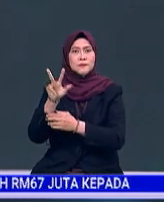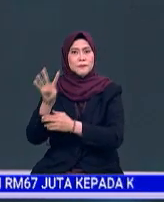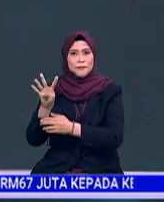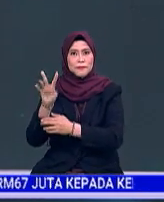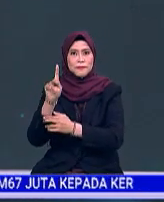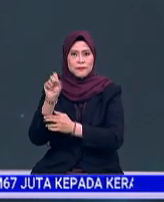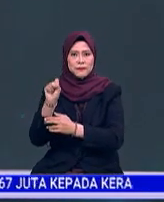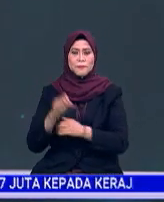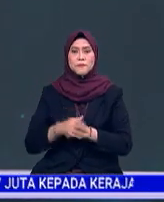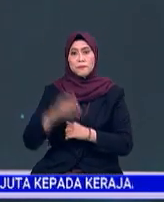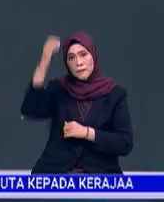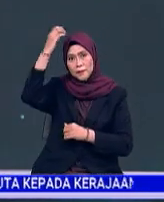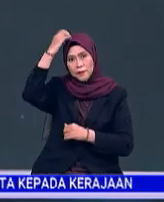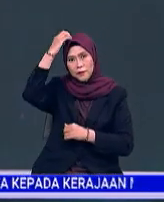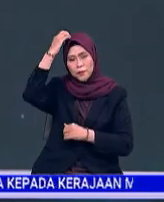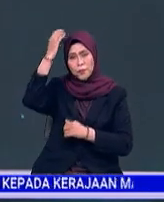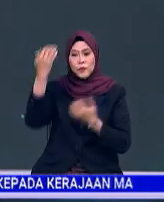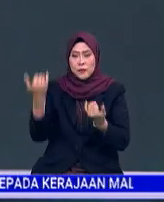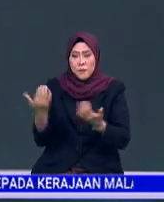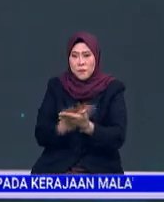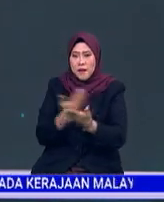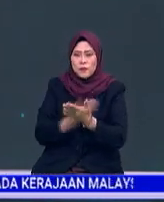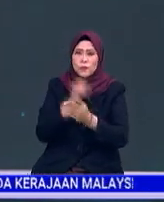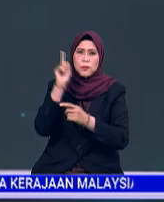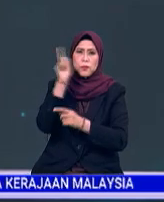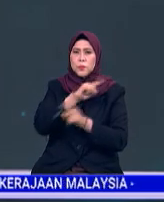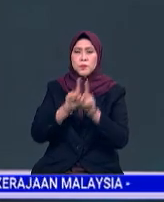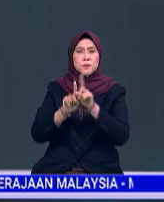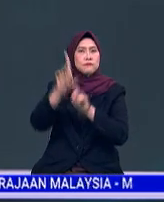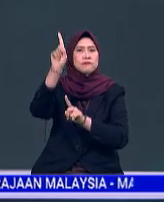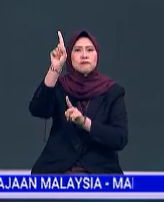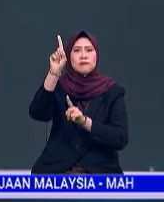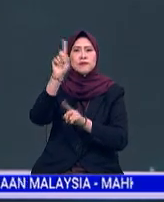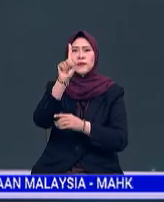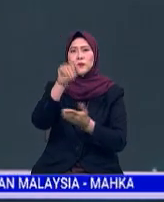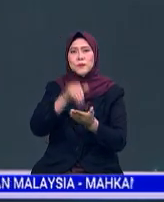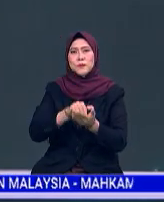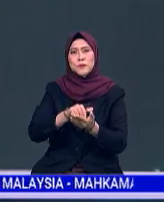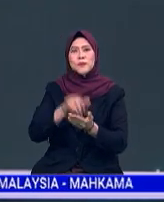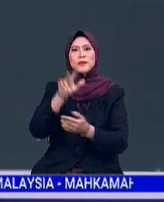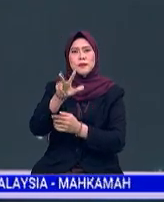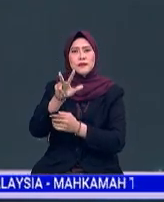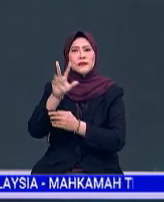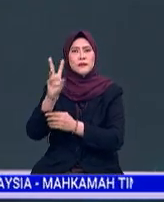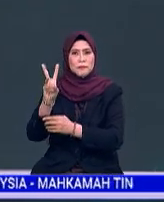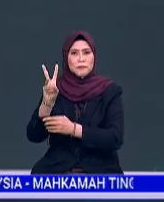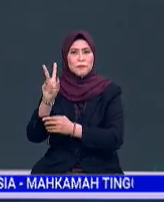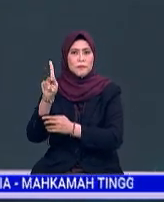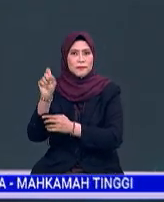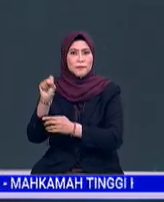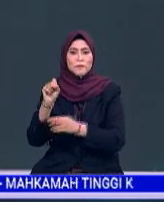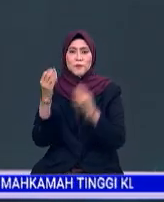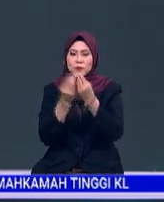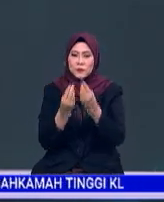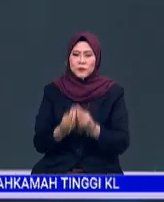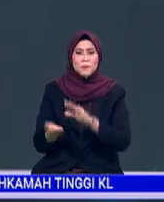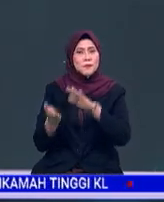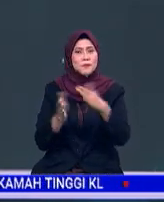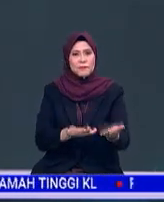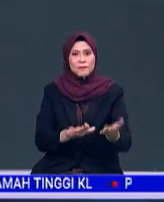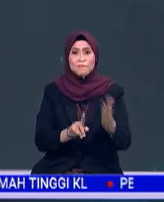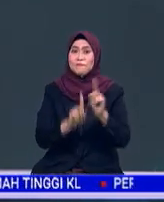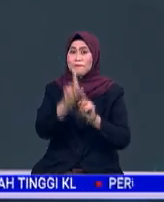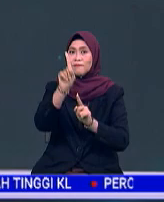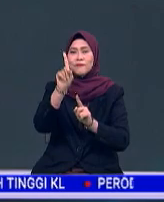2,334 kes. Selangor merekodkan kes baru tertinggi iaitu 1,036 kes. Jumlah kematian pula